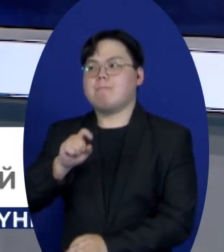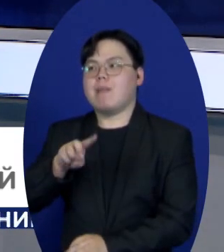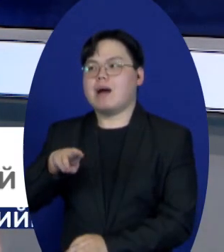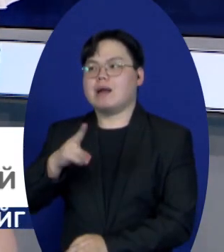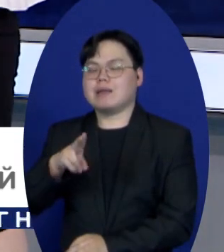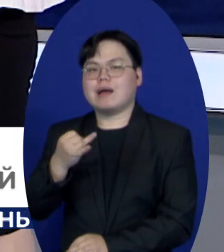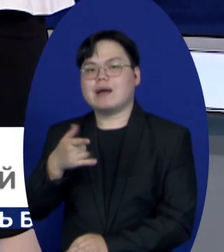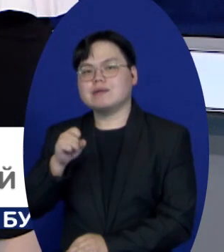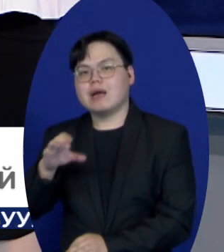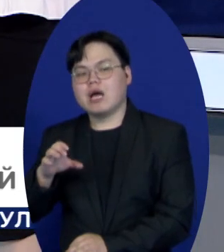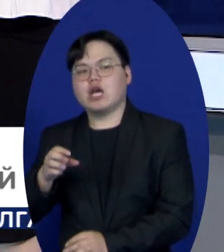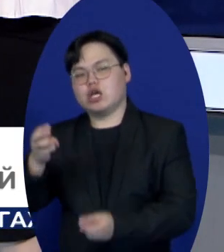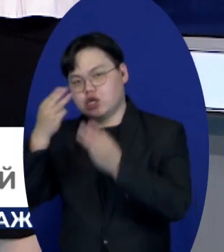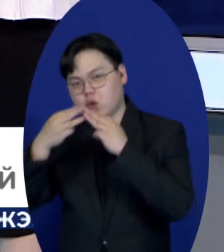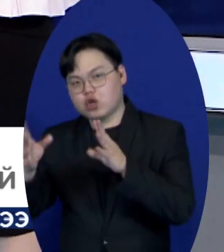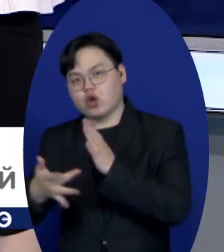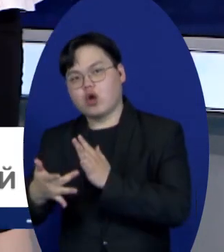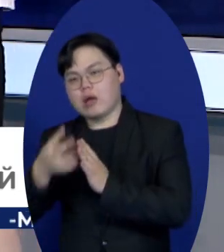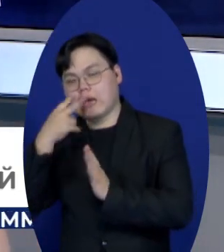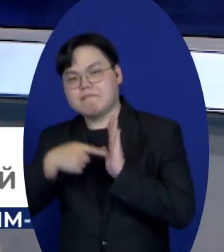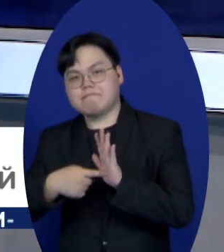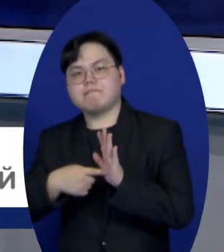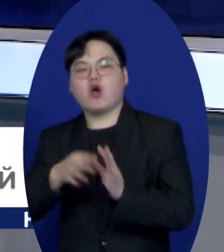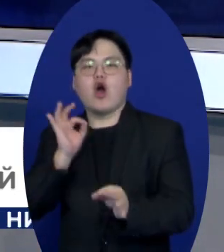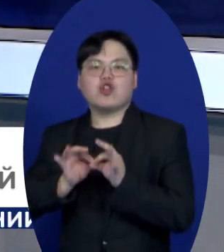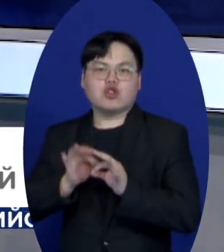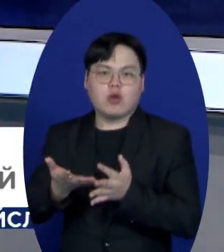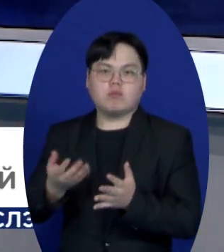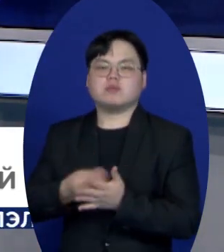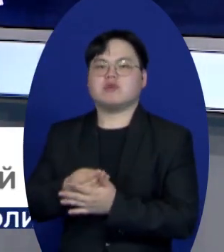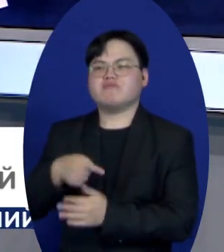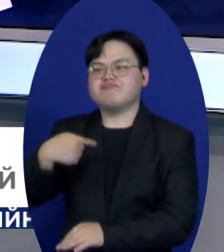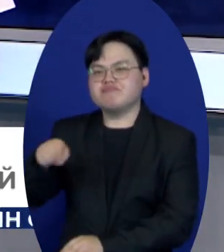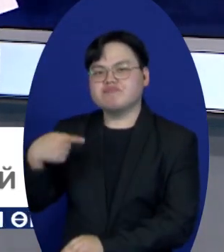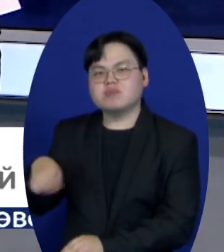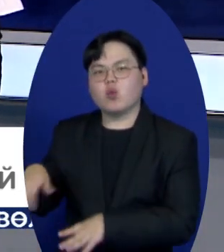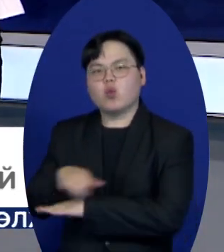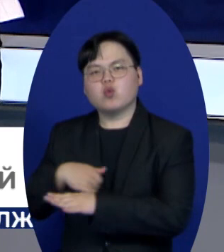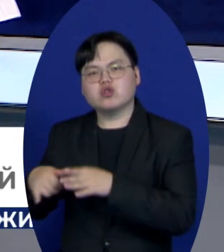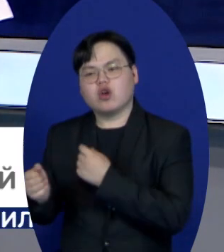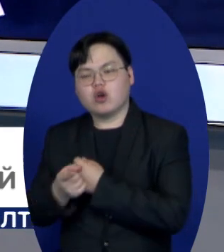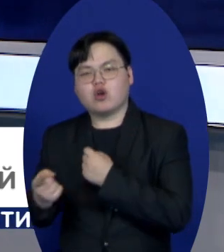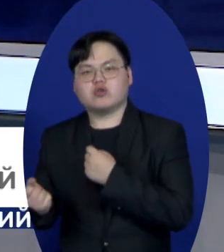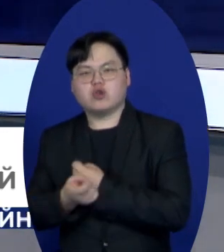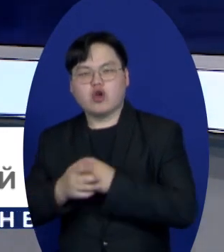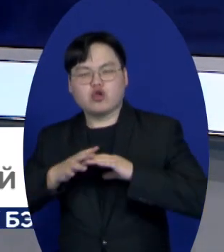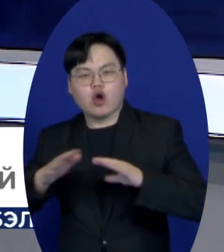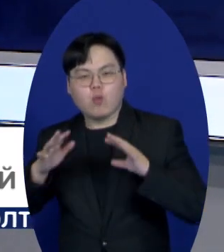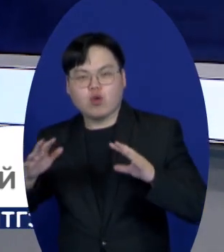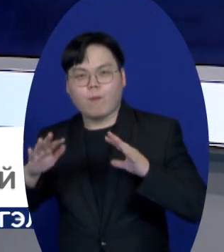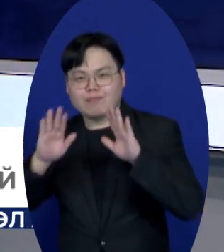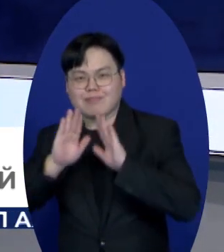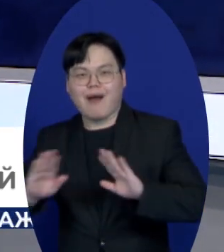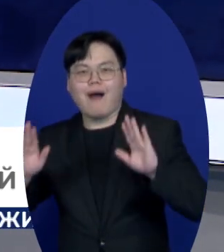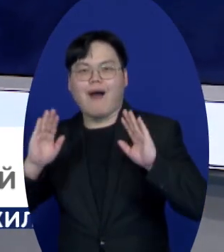фестивал, шинжлэх ухааны технологийн үзэсгэлэн, за мөн Олимпийн наадмууд зэрэг тухайн улс үндэстний онцлогийг харуулсан томоохон наадам фестивалууд